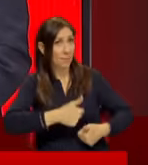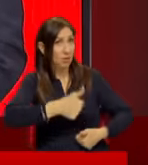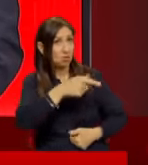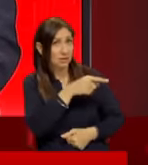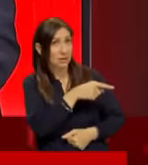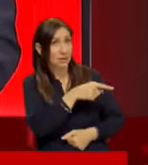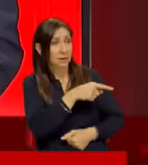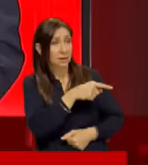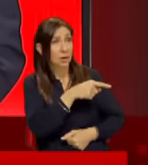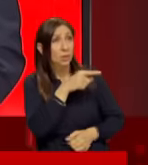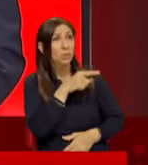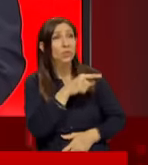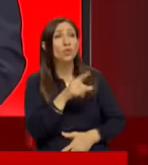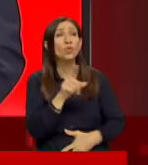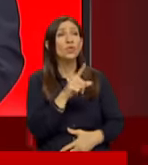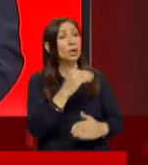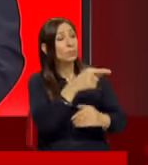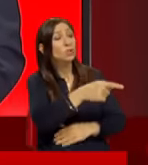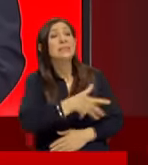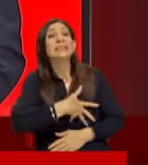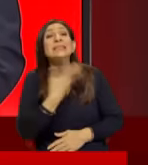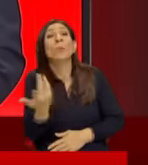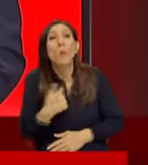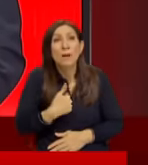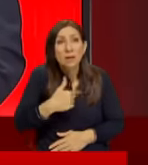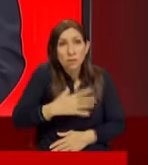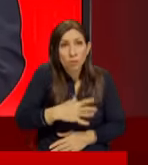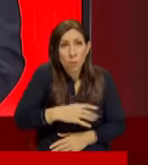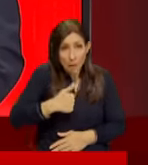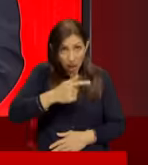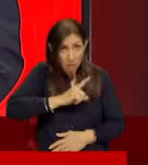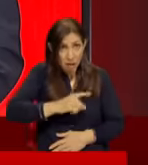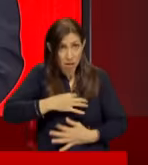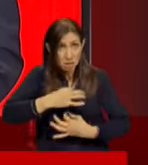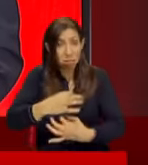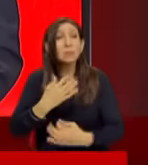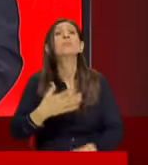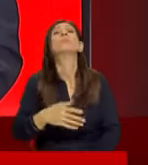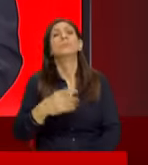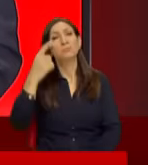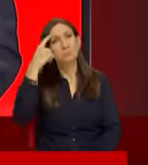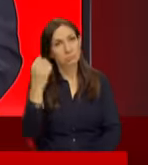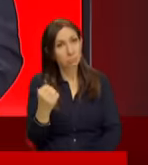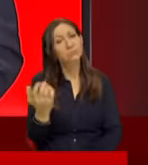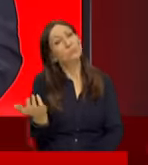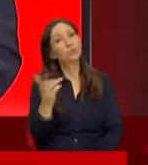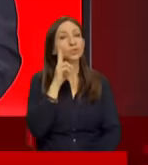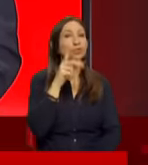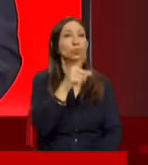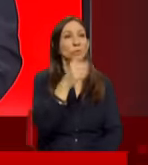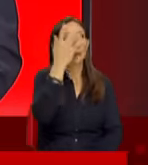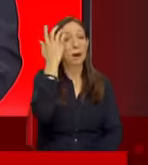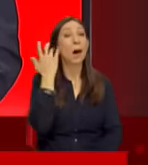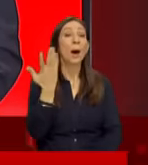başkanı bunu Şanlıurfalı istemiyor. Beni istiyor. Beni aday gösterin dedi. Göstermediler. Bir ısrar, sonuç bu. Ama